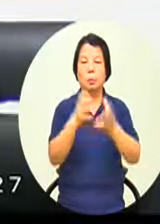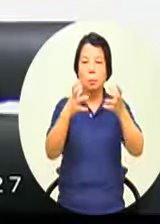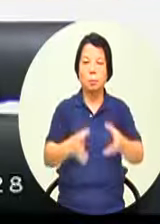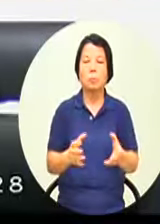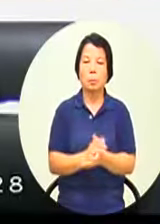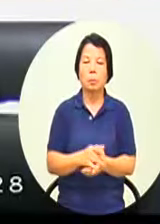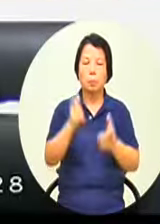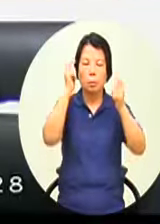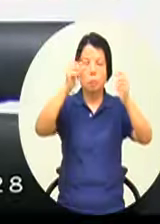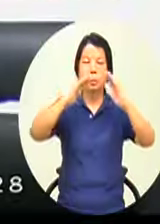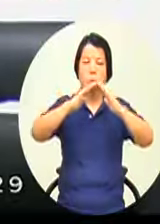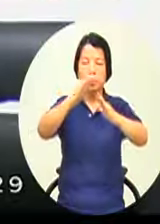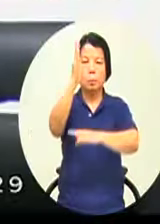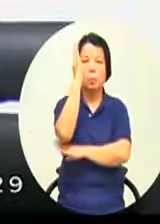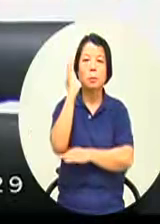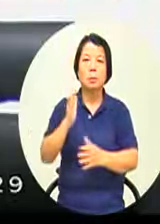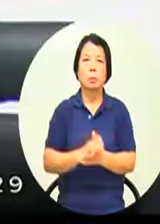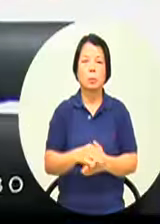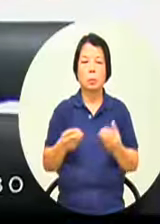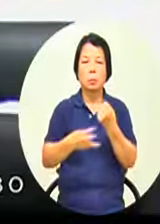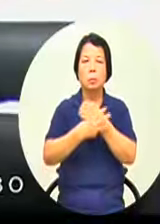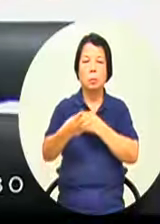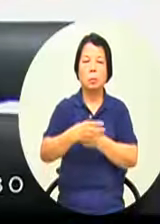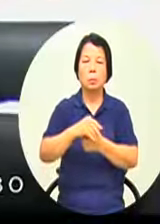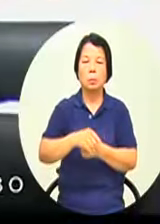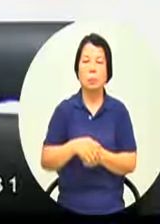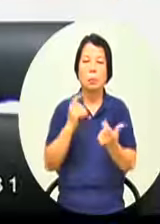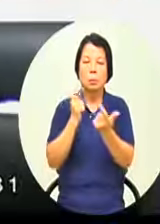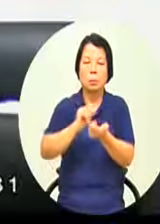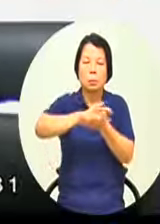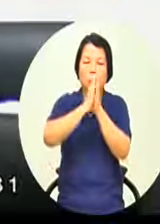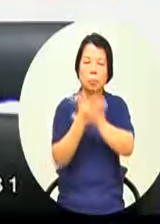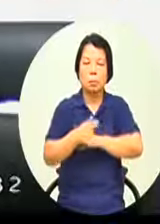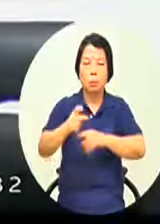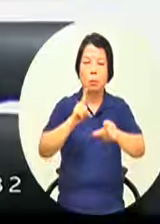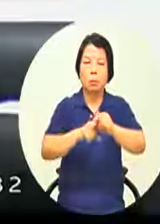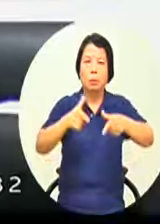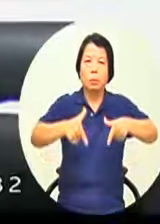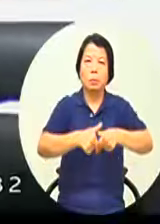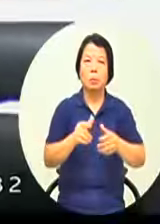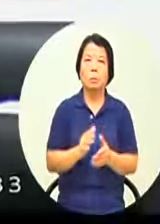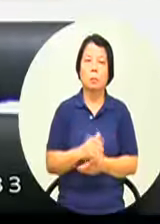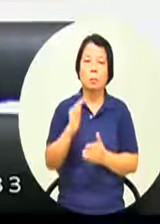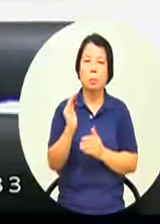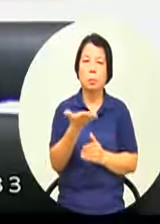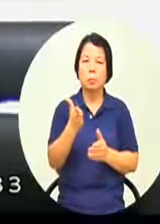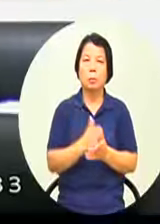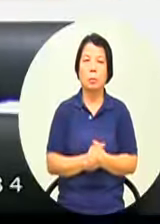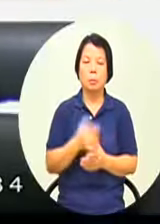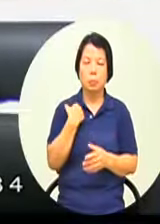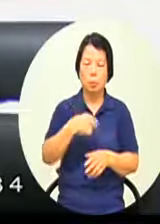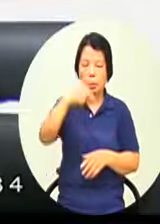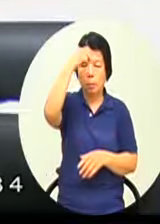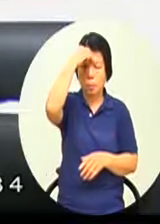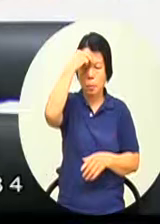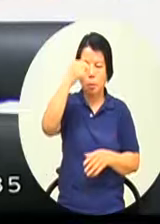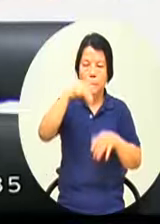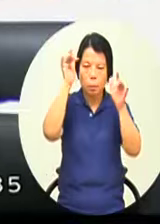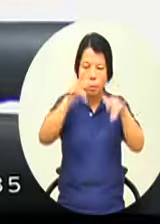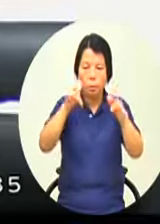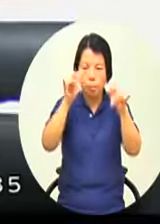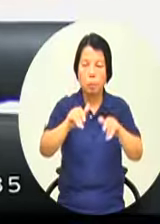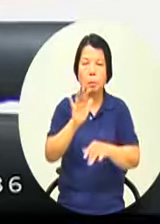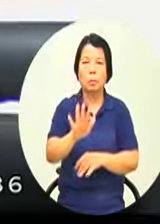了，高雄市政府设立了所谓的三级应变灾害应变中心，但是其实从下午就已经开始下